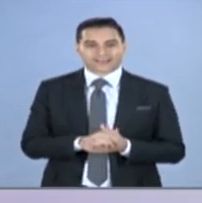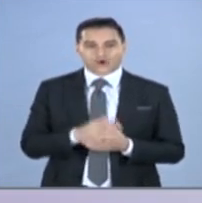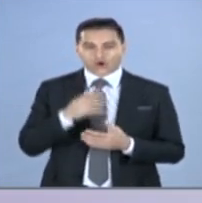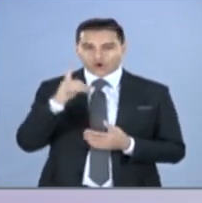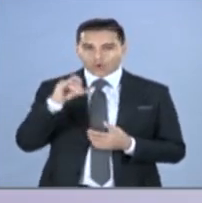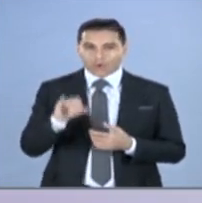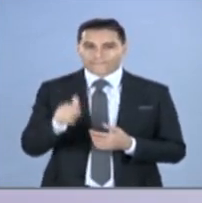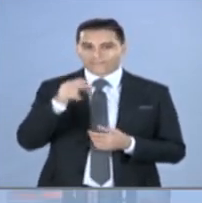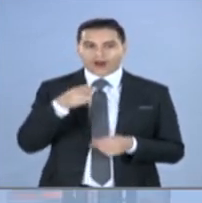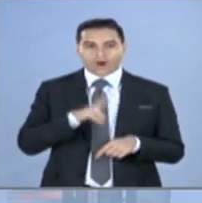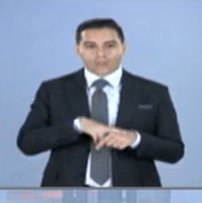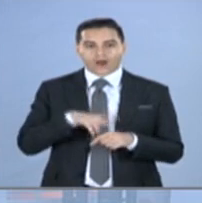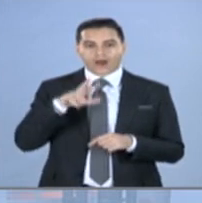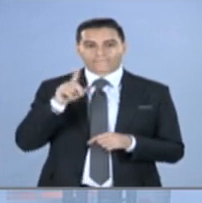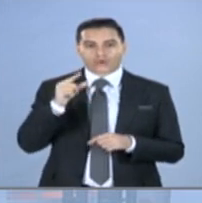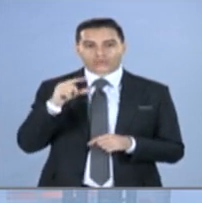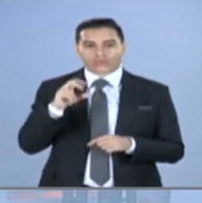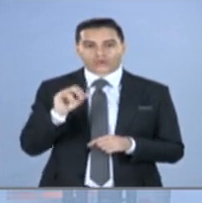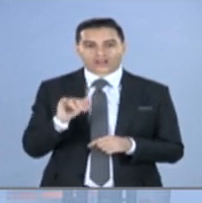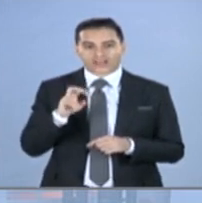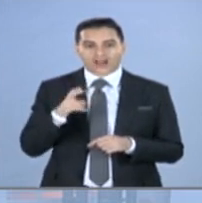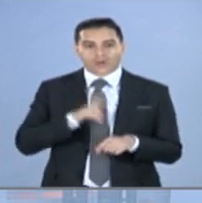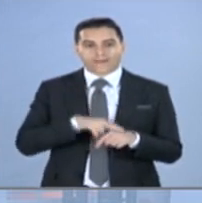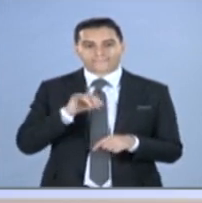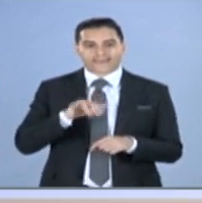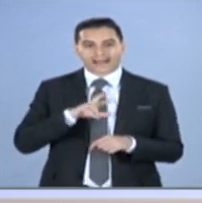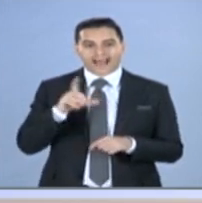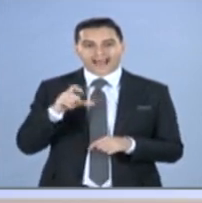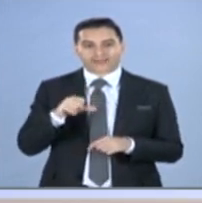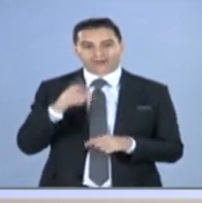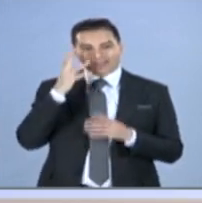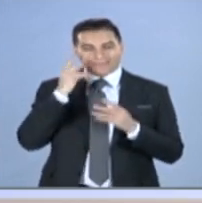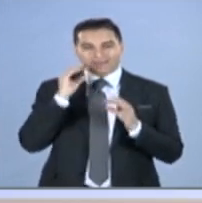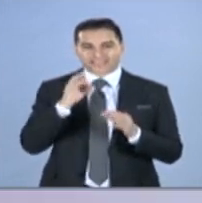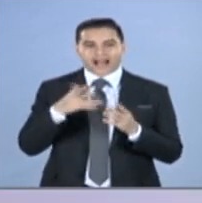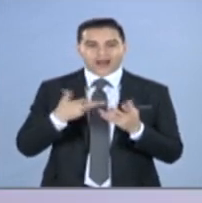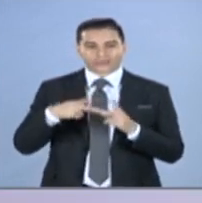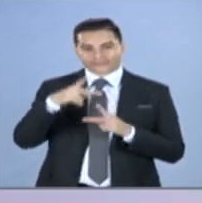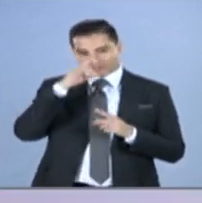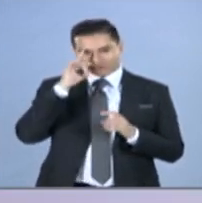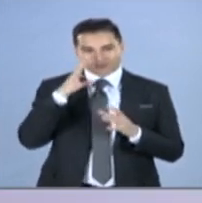روما، البندقية، ميلانو، هتنبسطي لو رحت إيطاليا بإذن الله إن